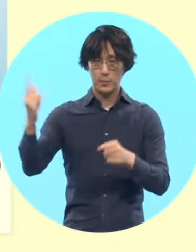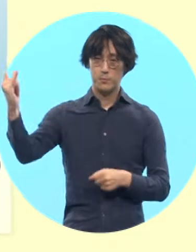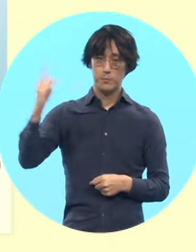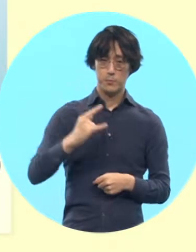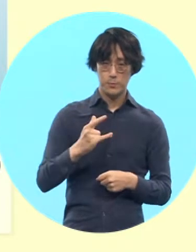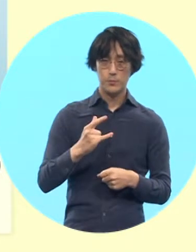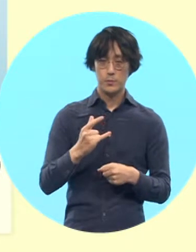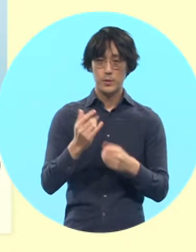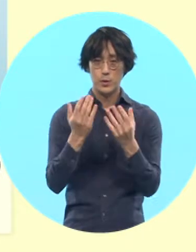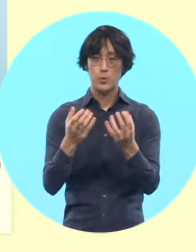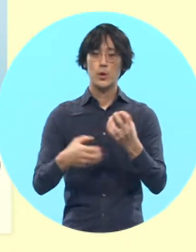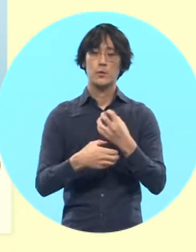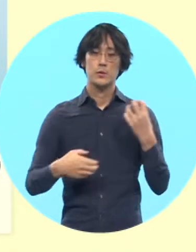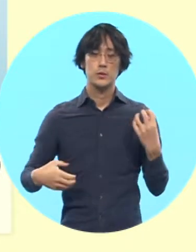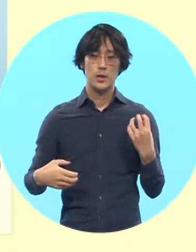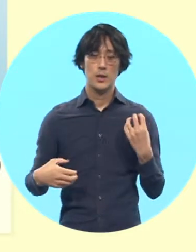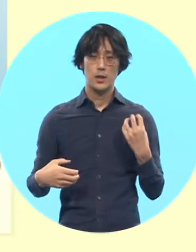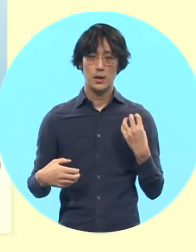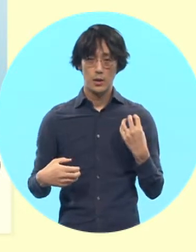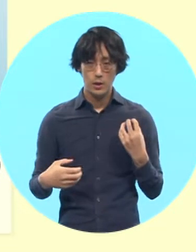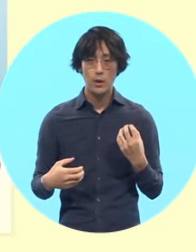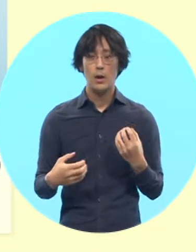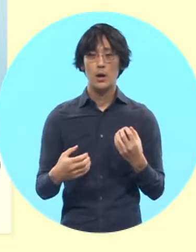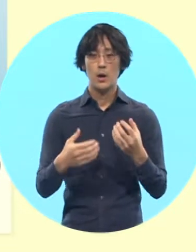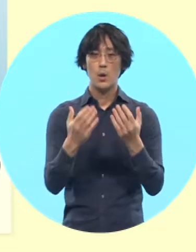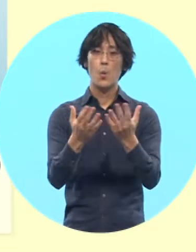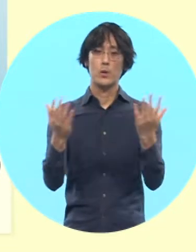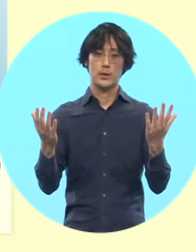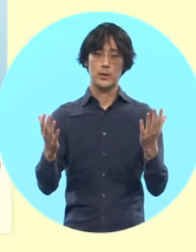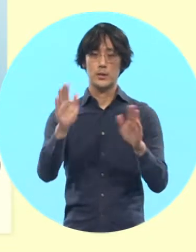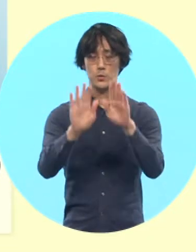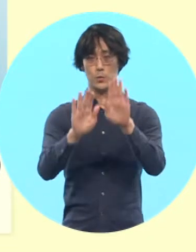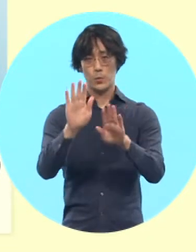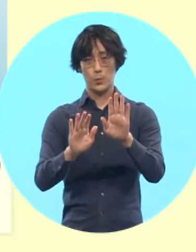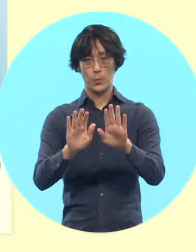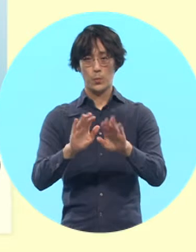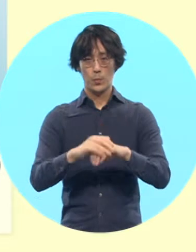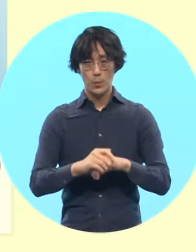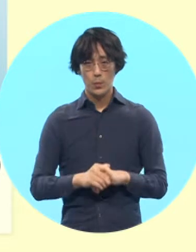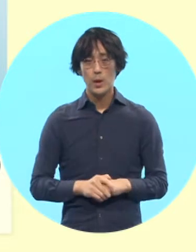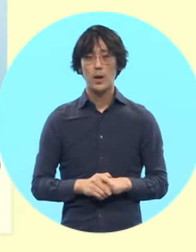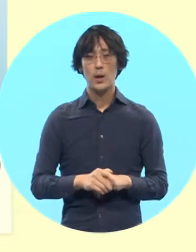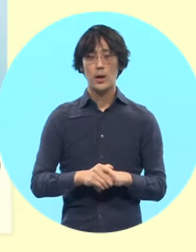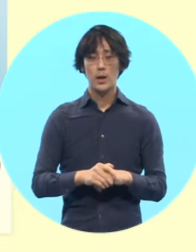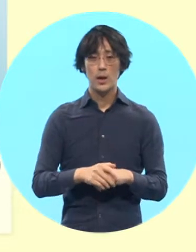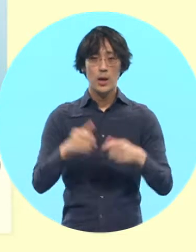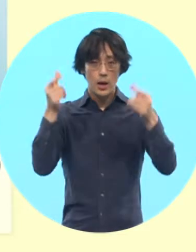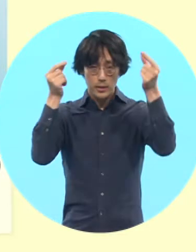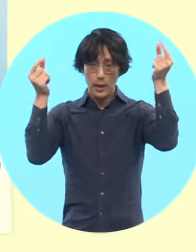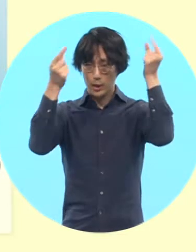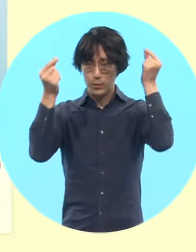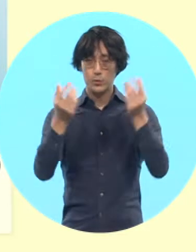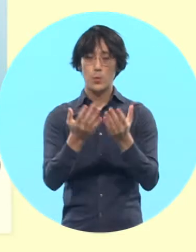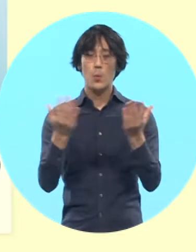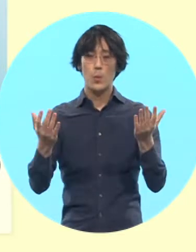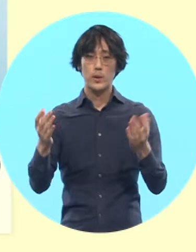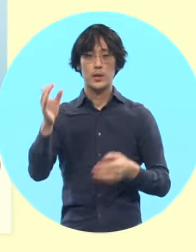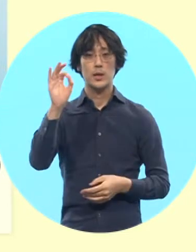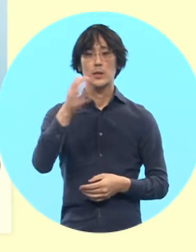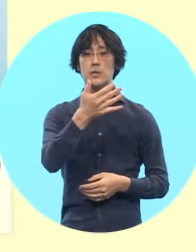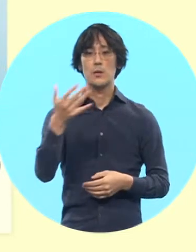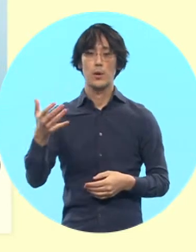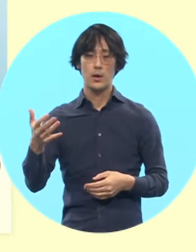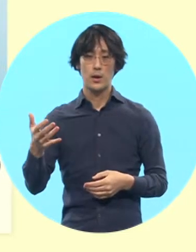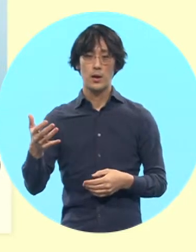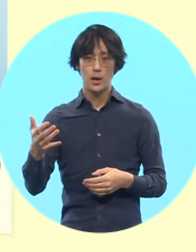全体の外国人居住者の方を押し上げているという状況は大学などの高等教育機関が集積する金